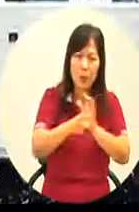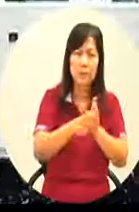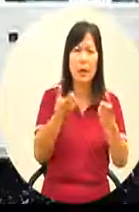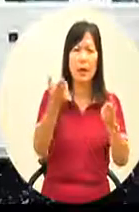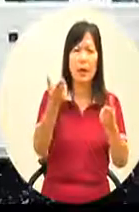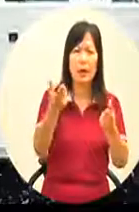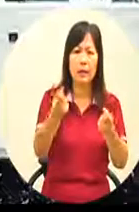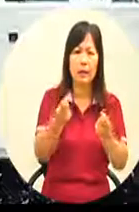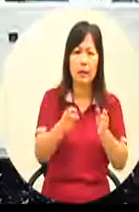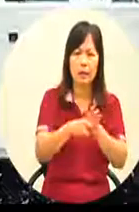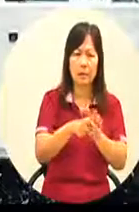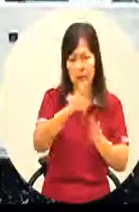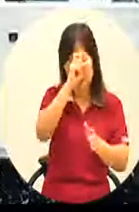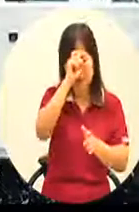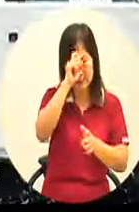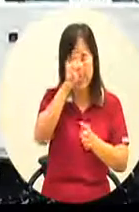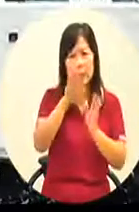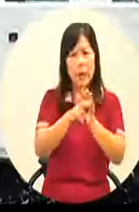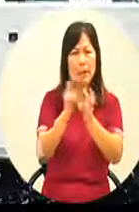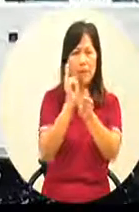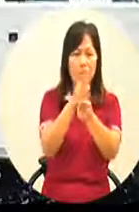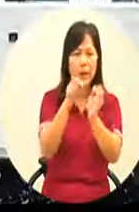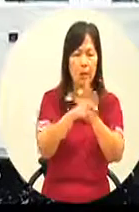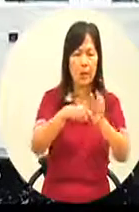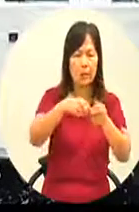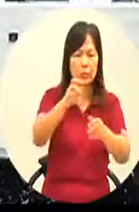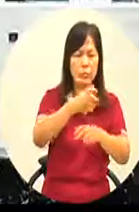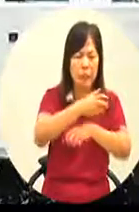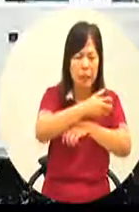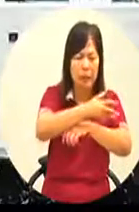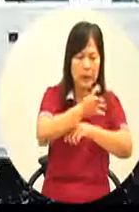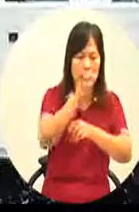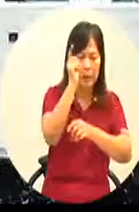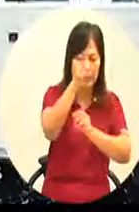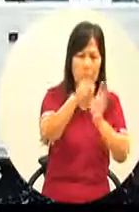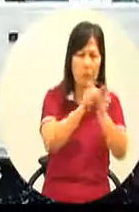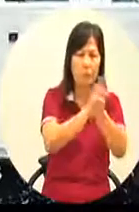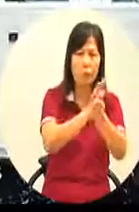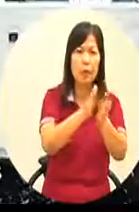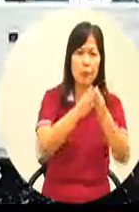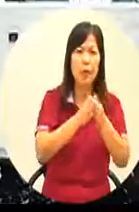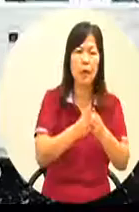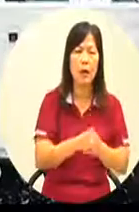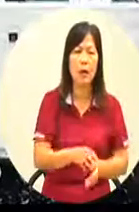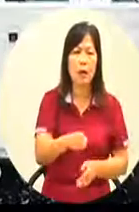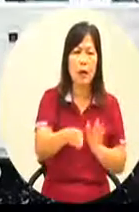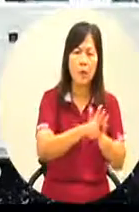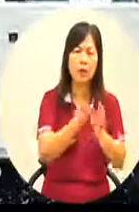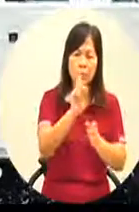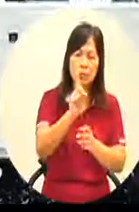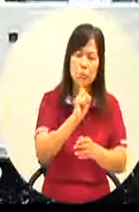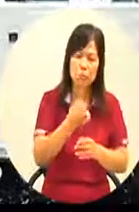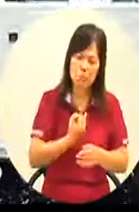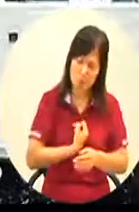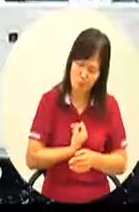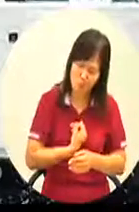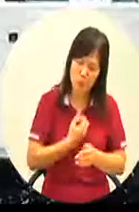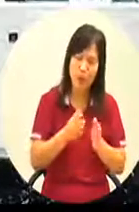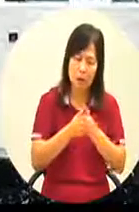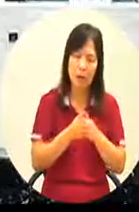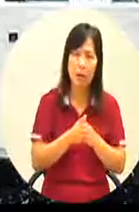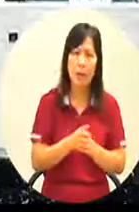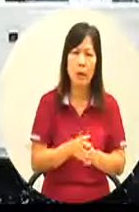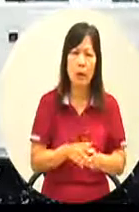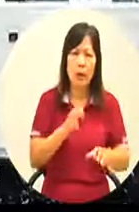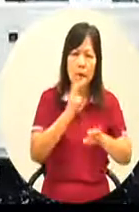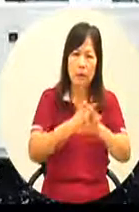爱派一挂去偏乡服务啦。所以他要求是很谦卑的，技术